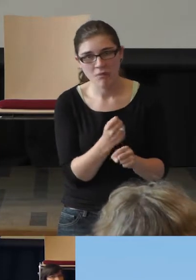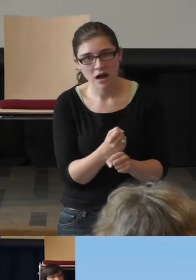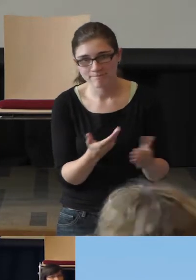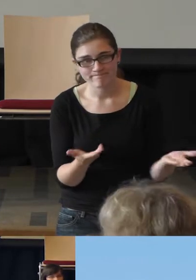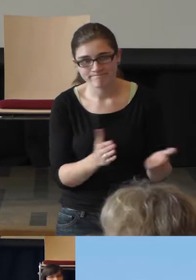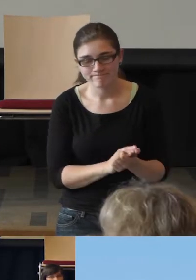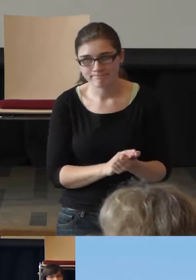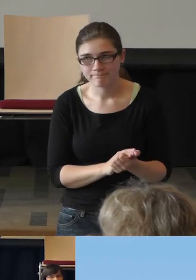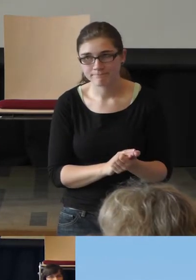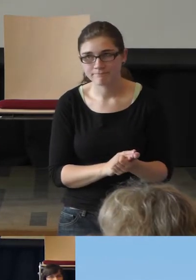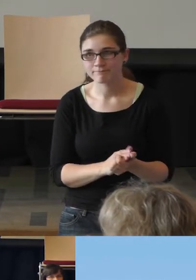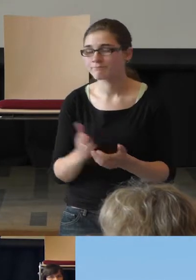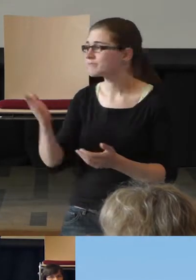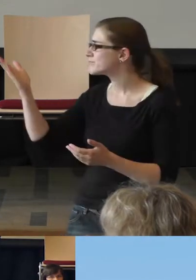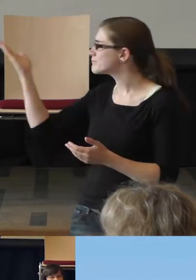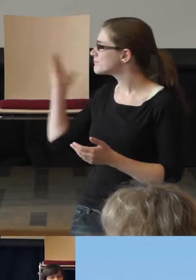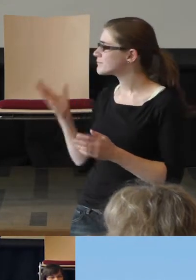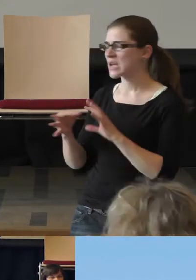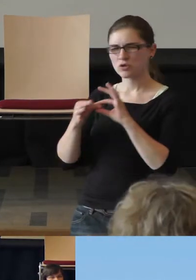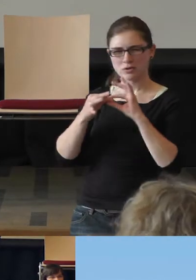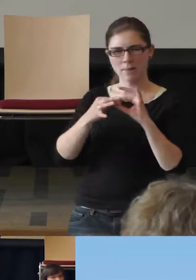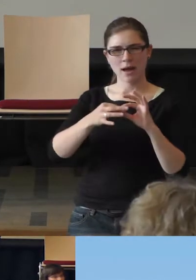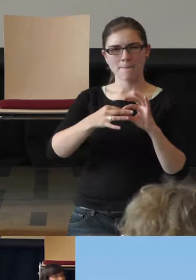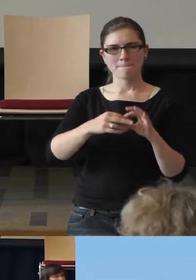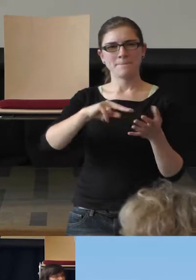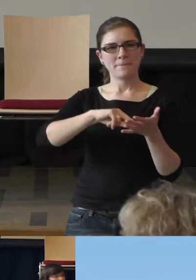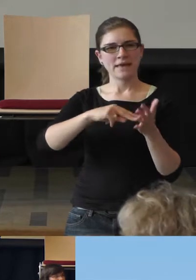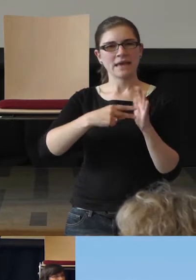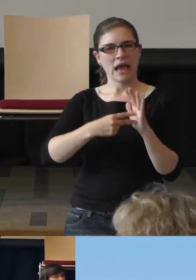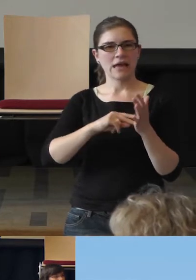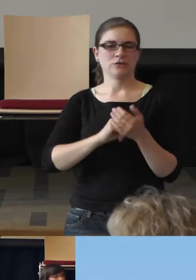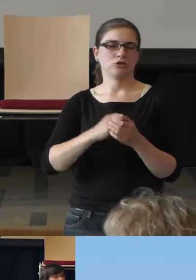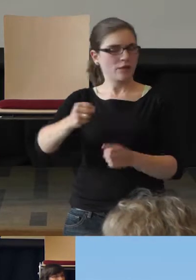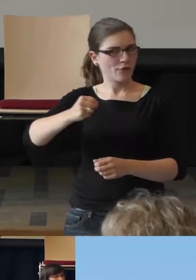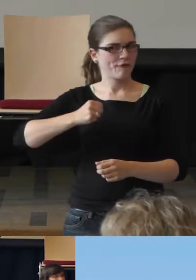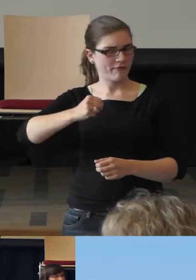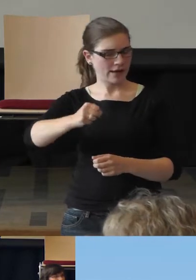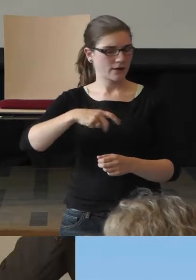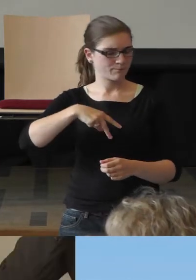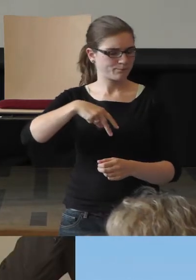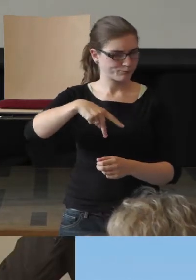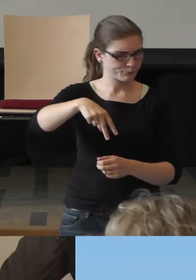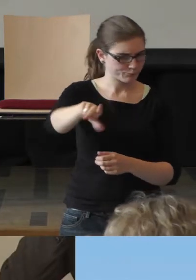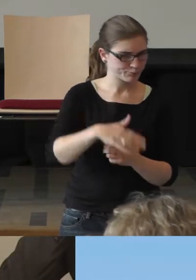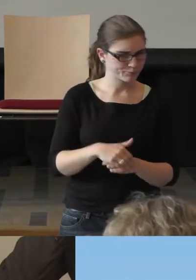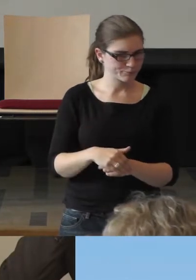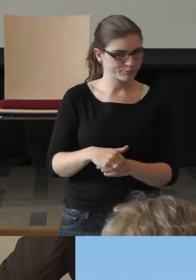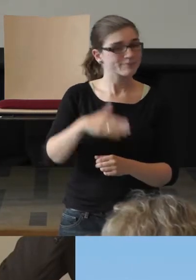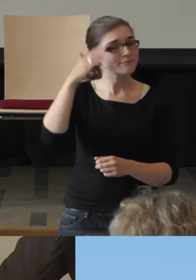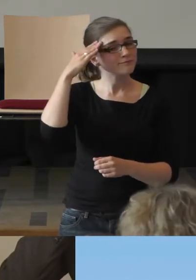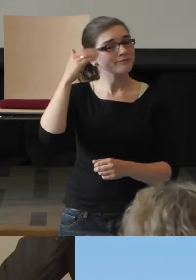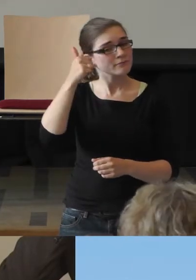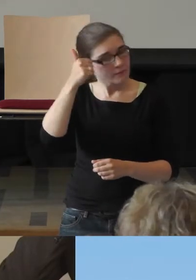Also ich könnte höchstens zu dem Mechanischen Ihnen noch und Ihnen vielleicht doch auch noch mal etwas antworten. Wir kennen ja eine von diesen ganz vielen